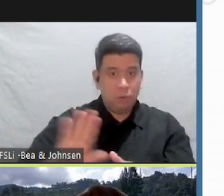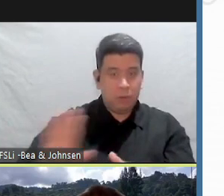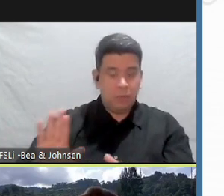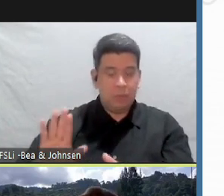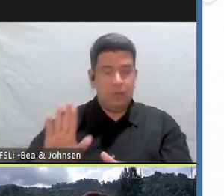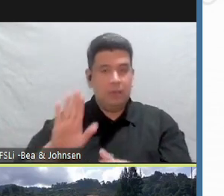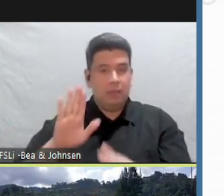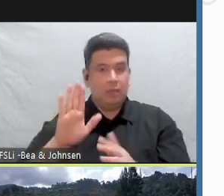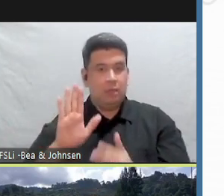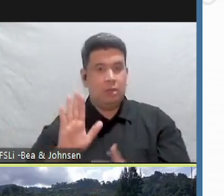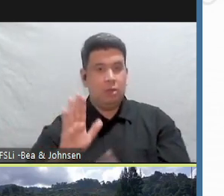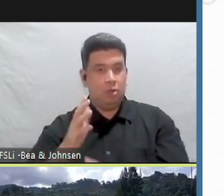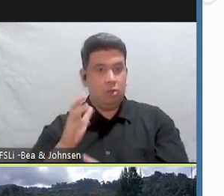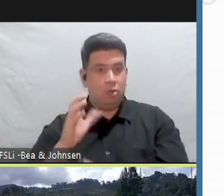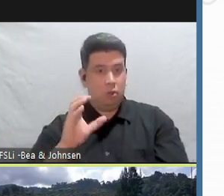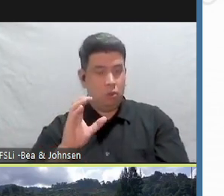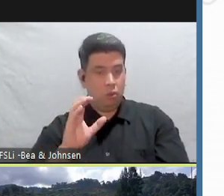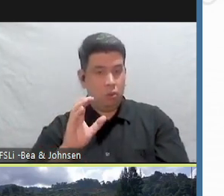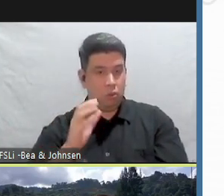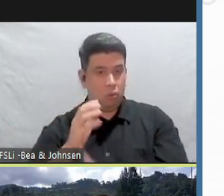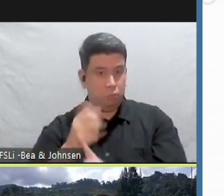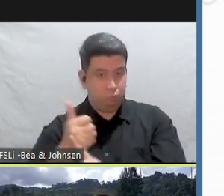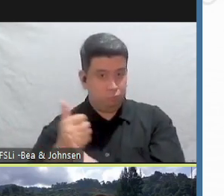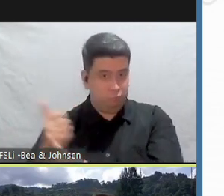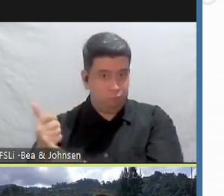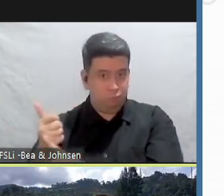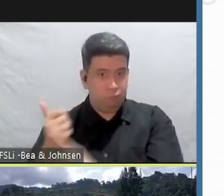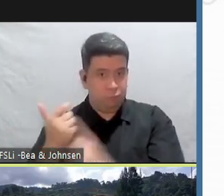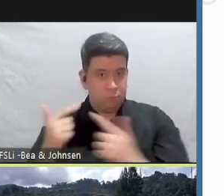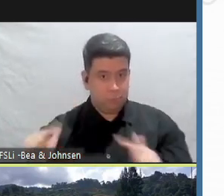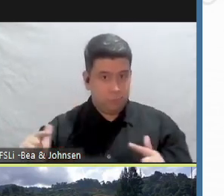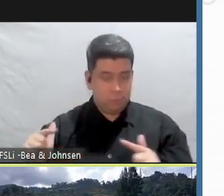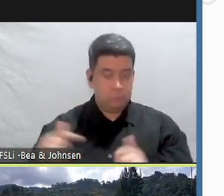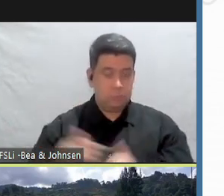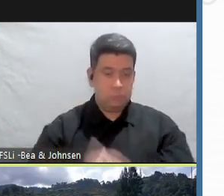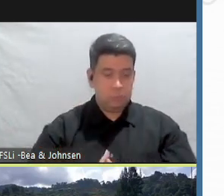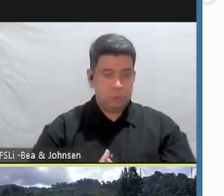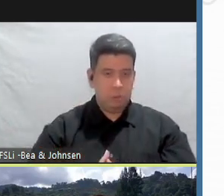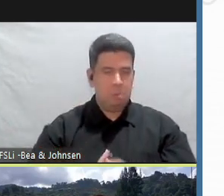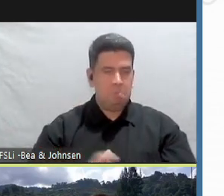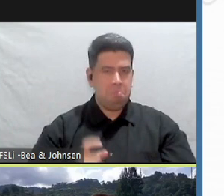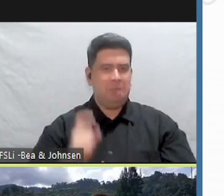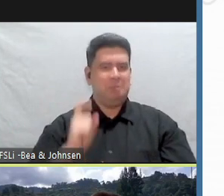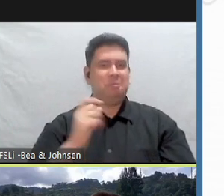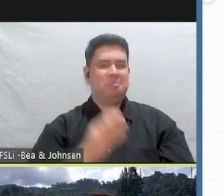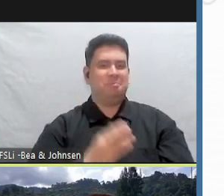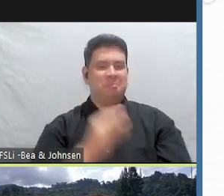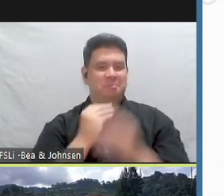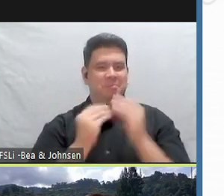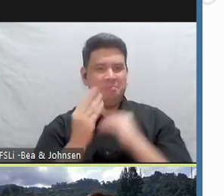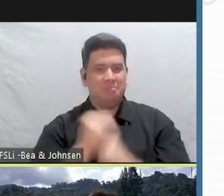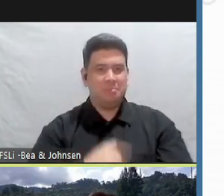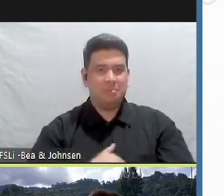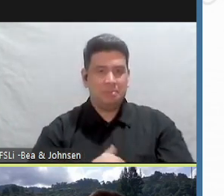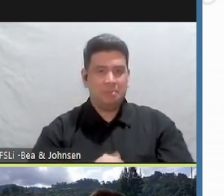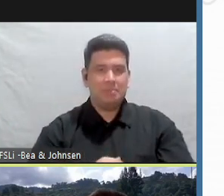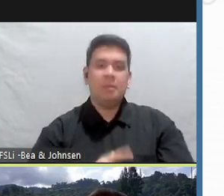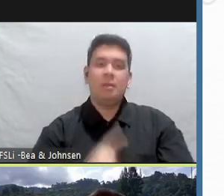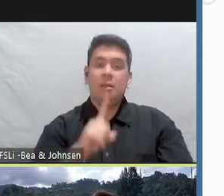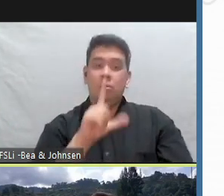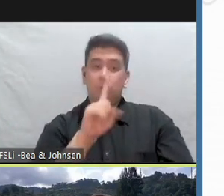magbasa. At yung kanyang literacy sa L1, sa kanyang L1, kagaya ng Sambal or Mag-Indi,